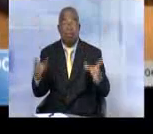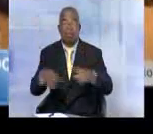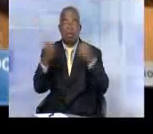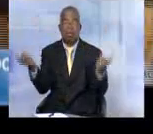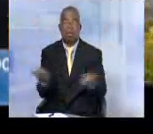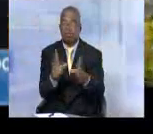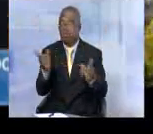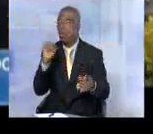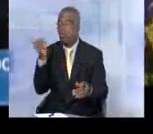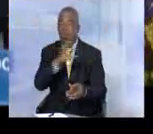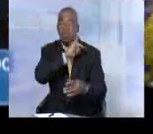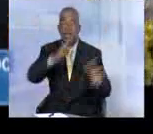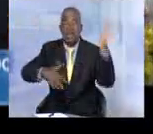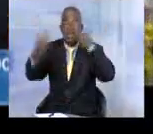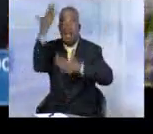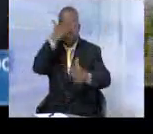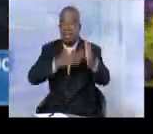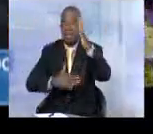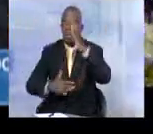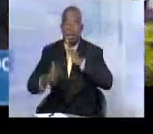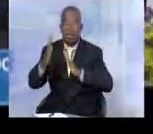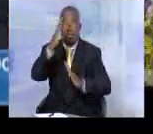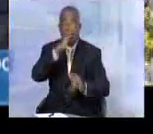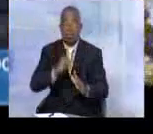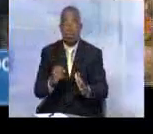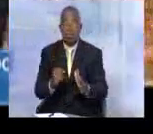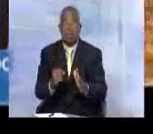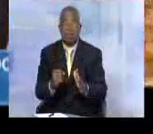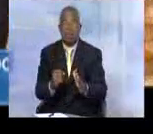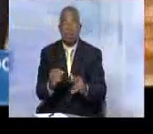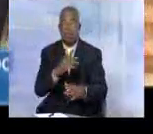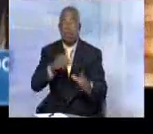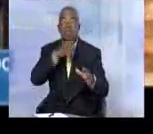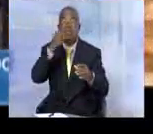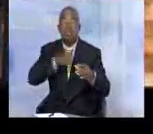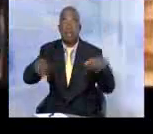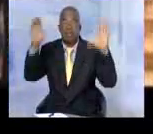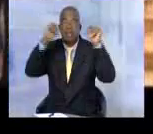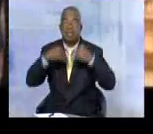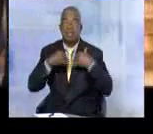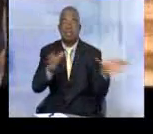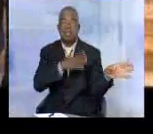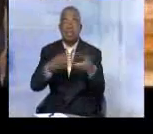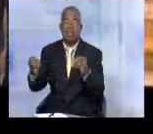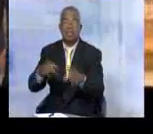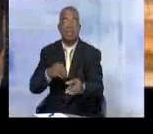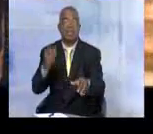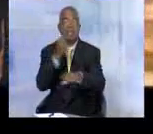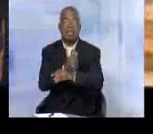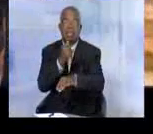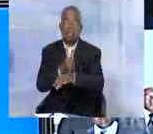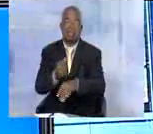pays ayant connu des conflits violents, à l'exemple de la Côte d'Ivoire. John Kufuor a quitté Abidjan ce mardi soir.